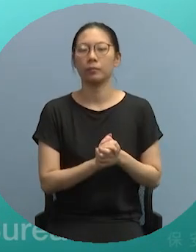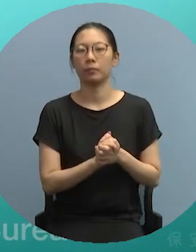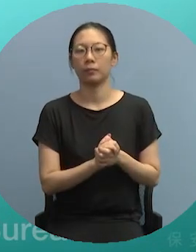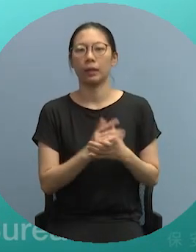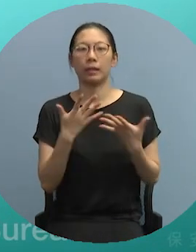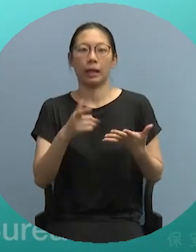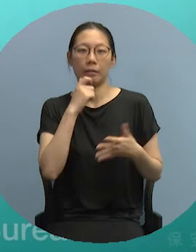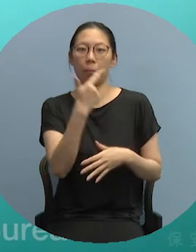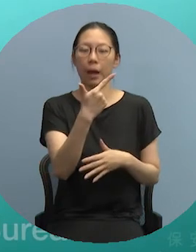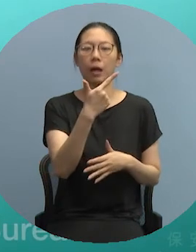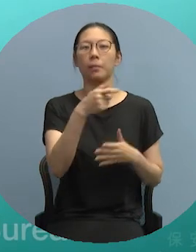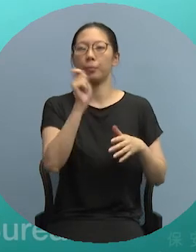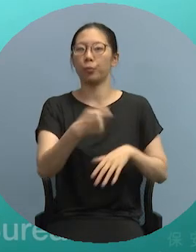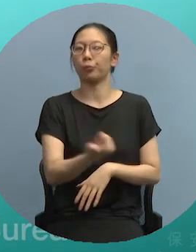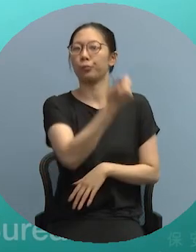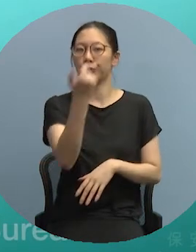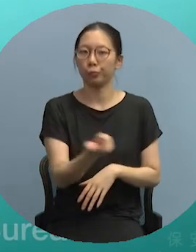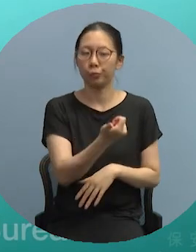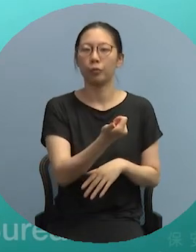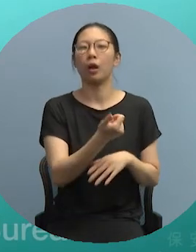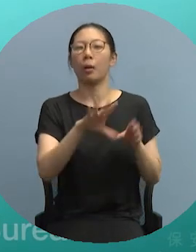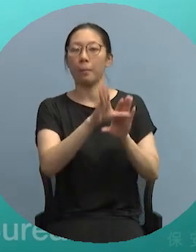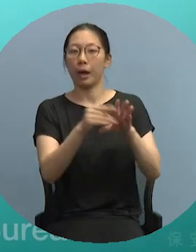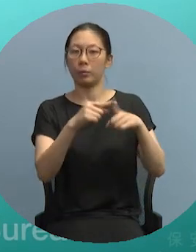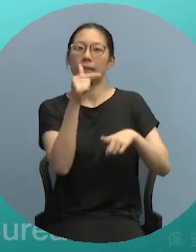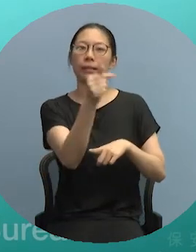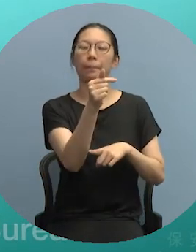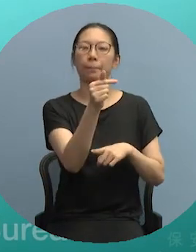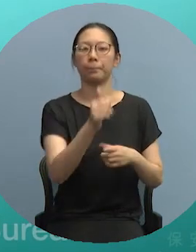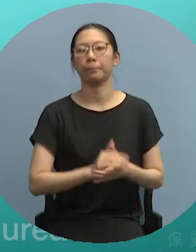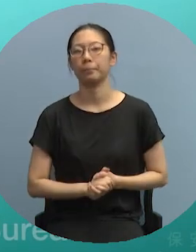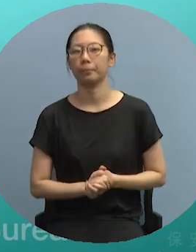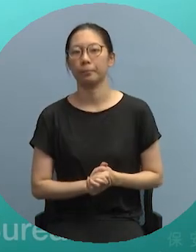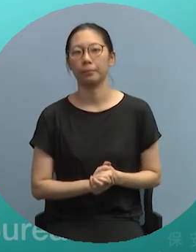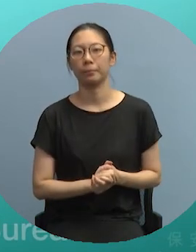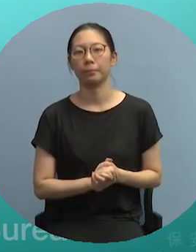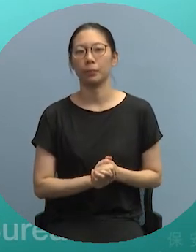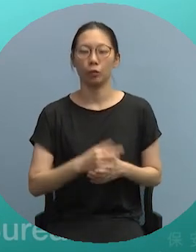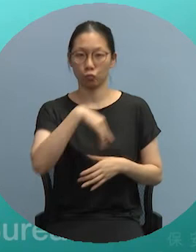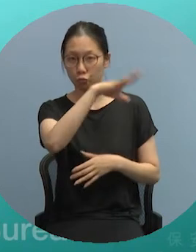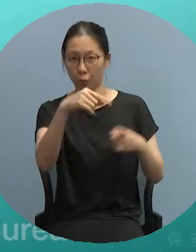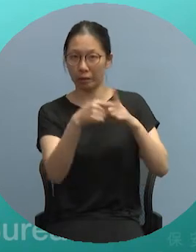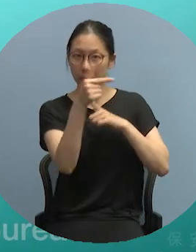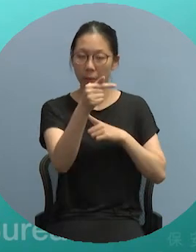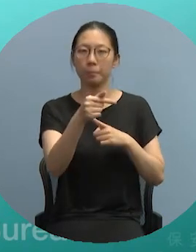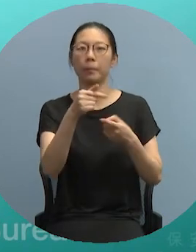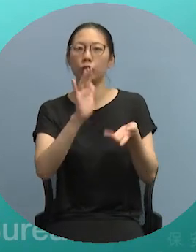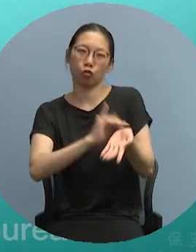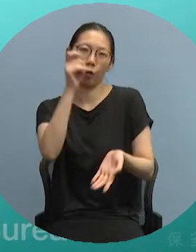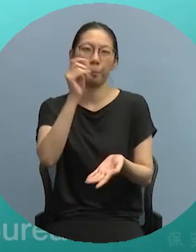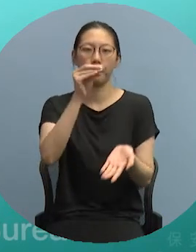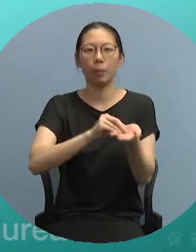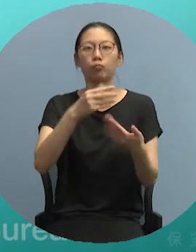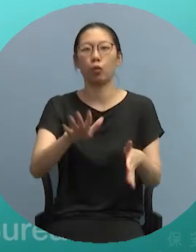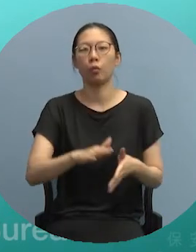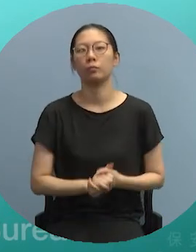前已經完成咗審訊所涉及嘅10個人嘅案件入邊咧，所有被告都已經被定罪，